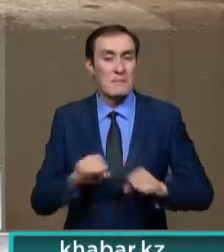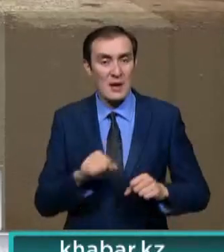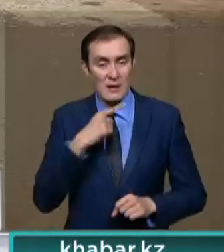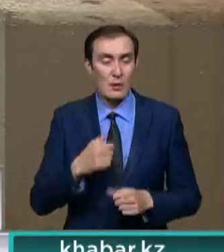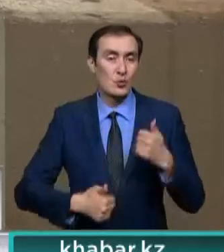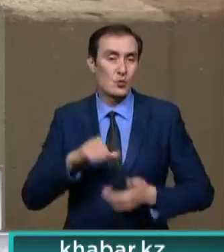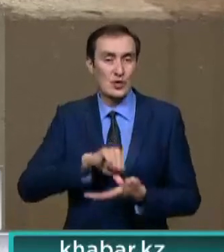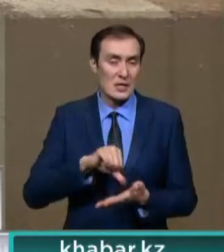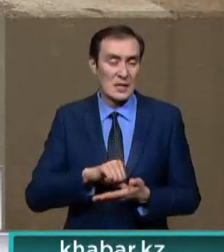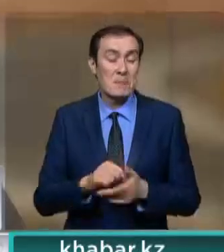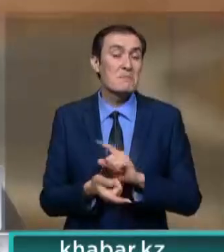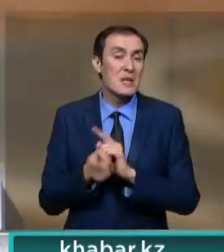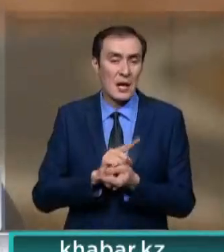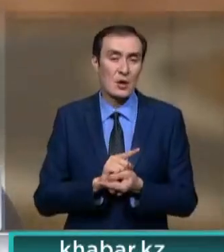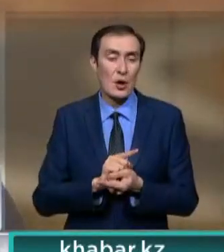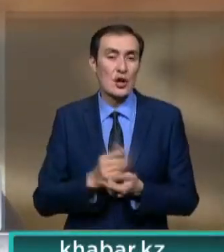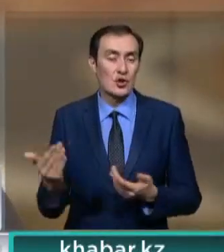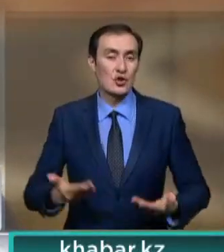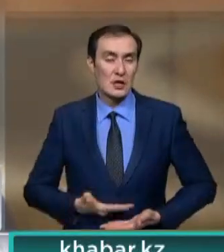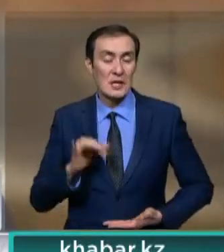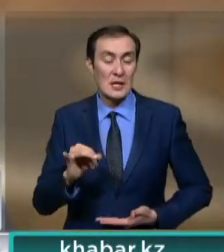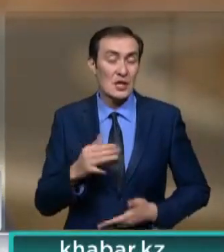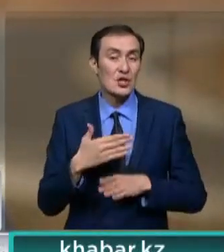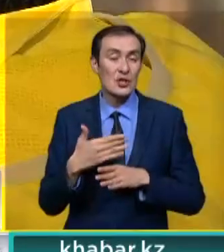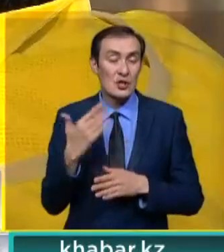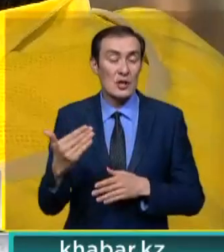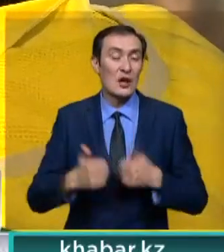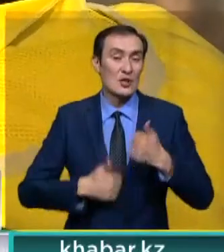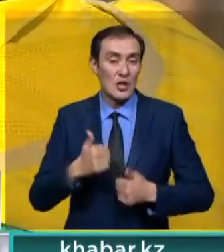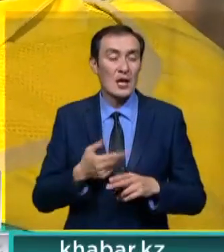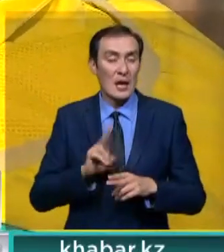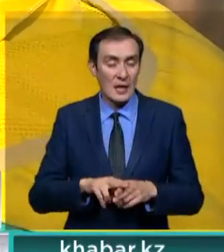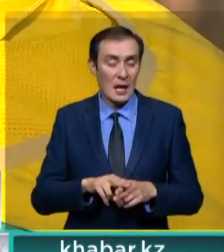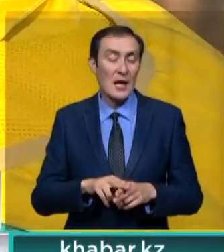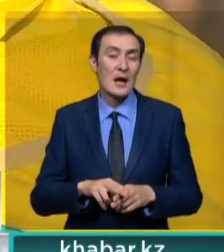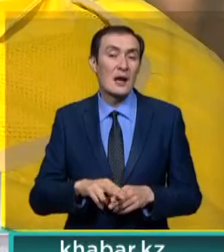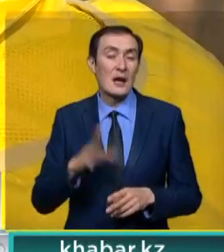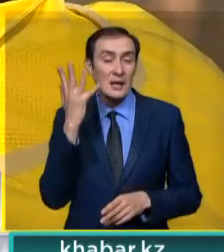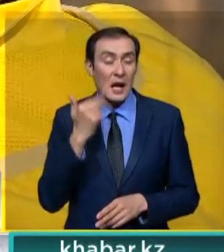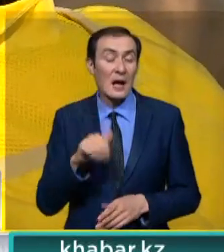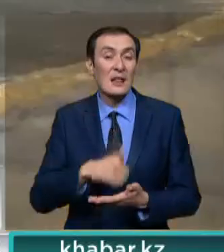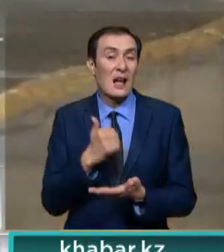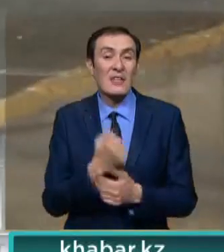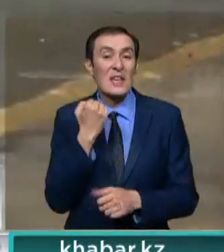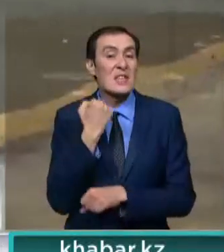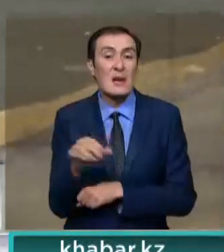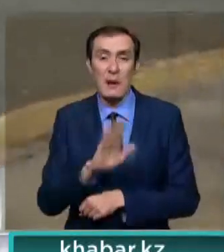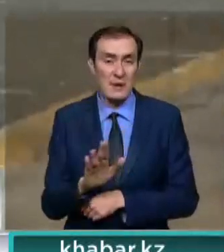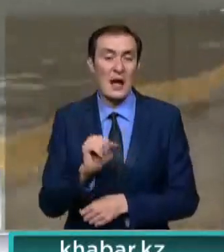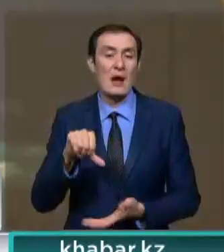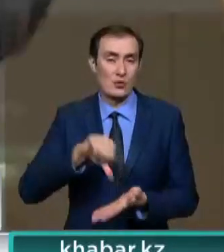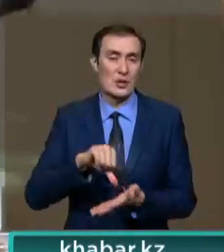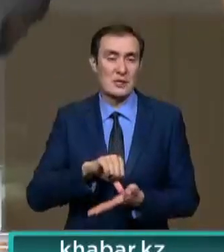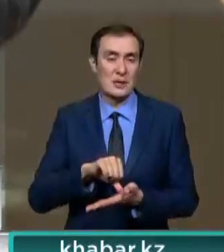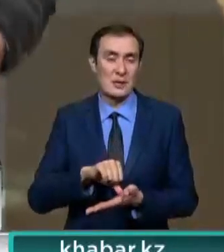участники марафона кардинально меняет образ жизни. И, пожалуй, участие в челлендже – это как раз тот случай, когда главное не победа, а участие. В